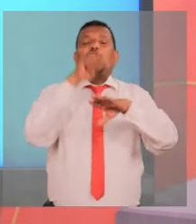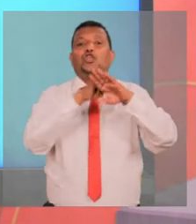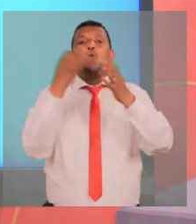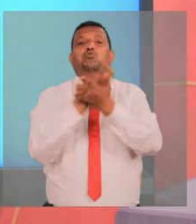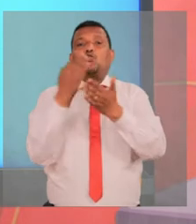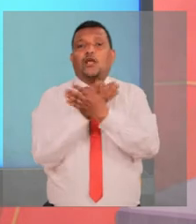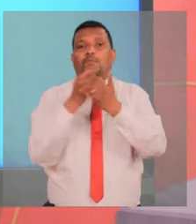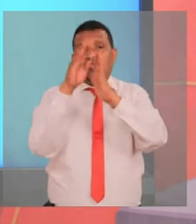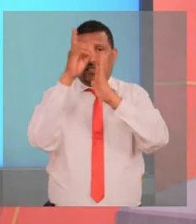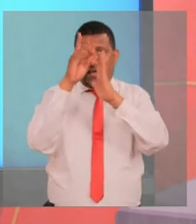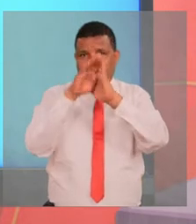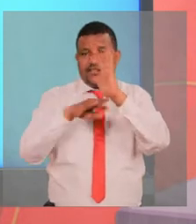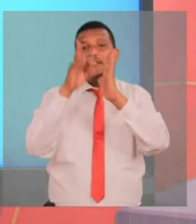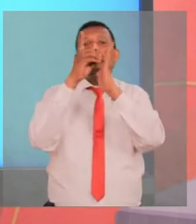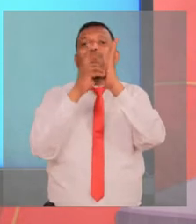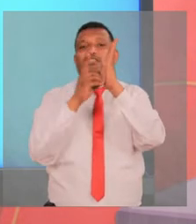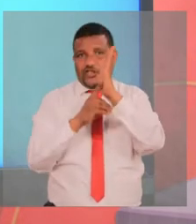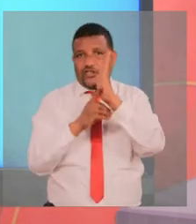स्किन